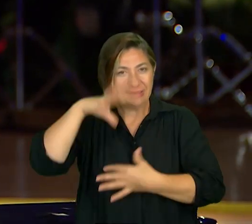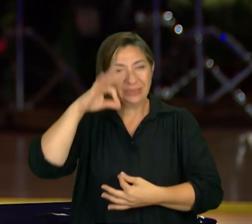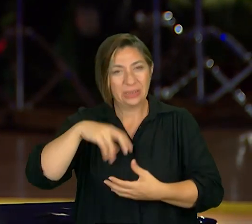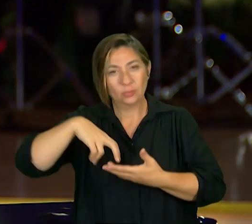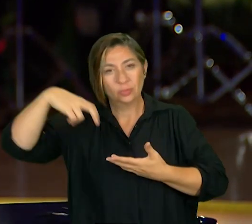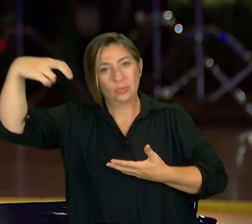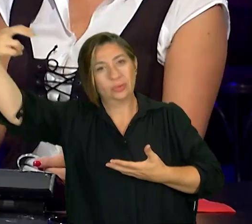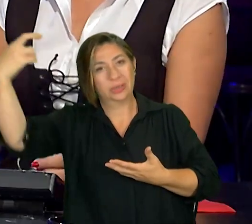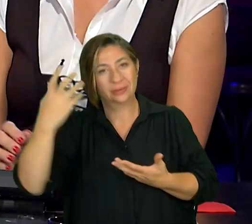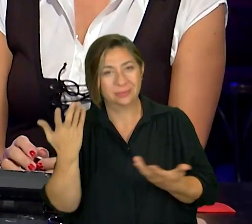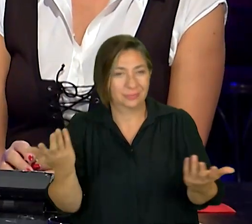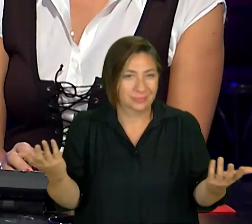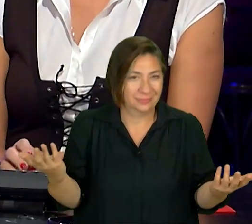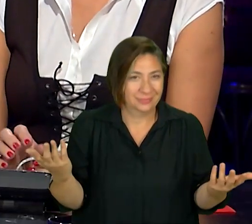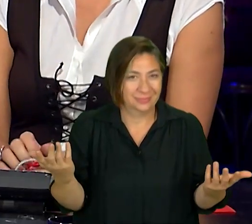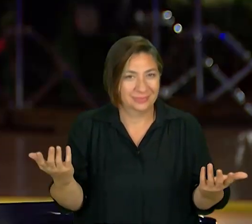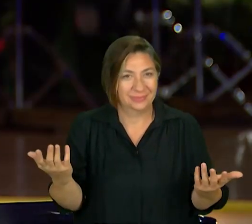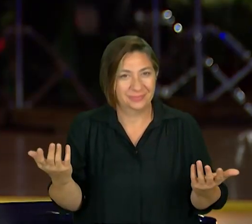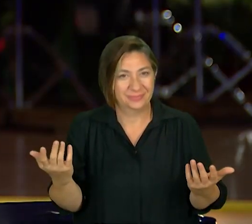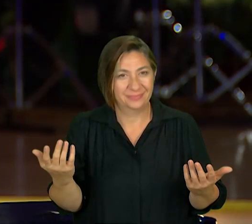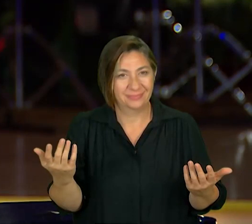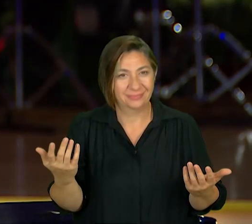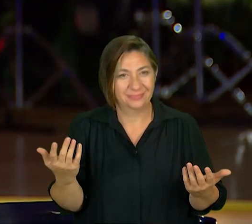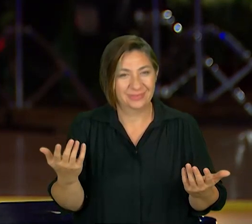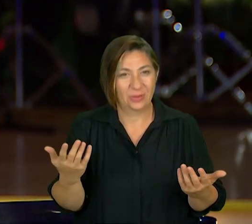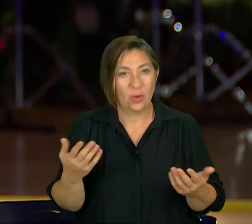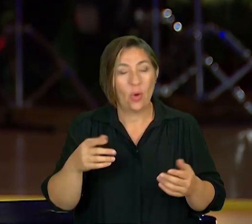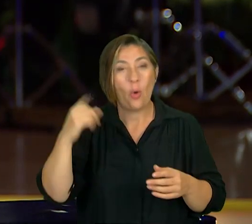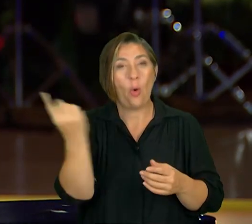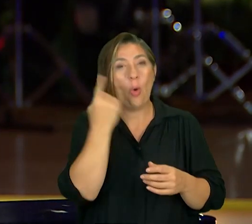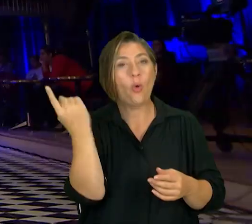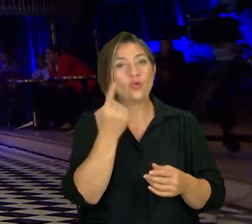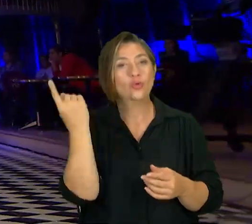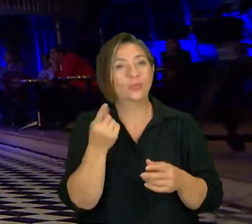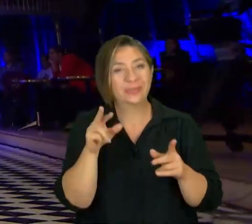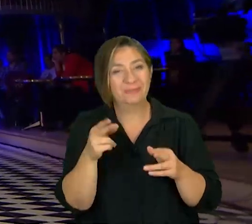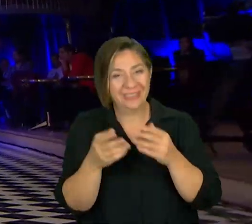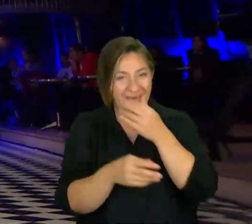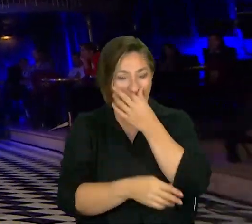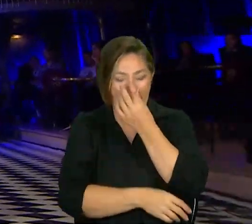bu, Allah aşkına şey gibi. Anladın mı? Hortum yani.